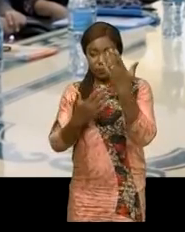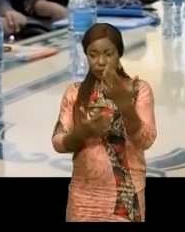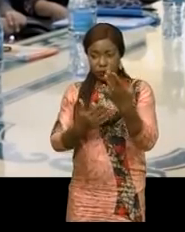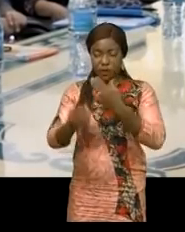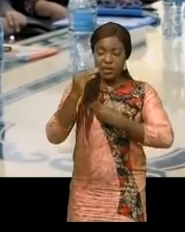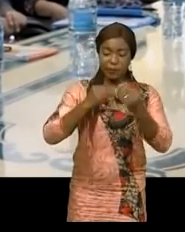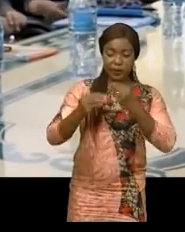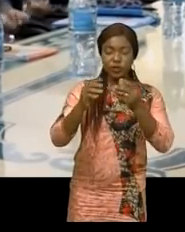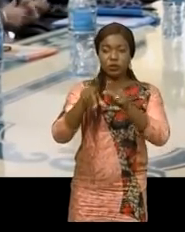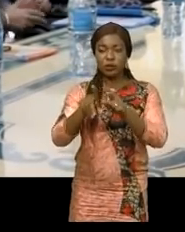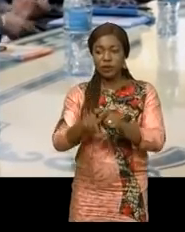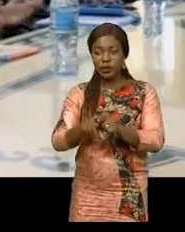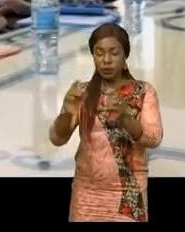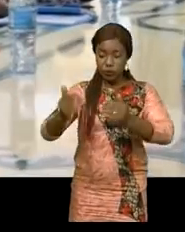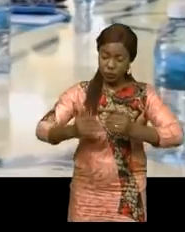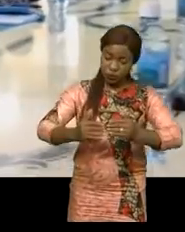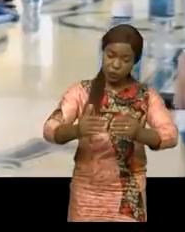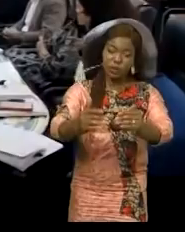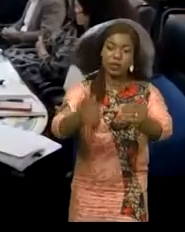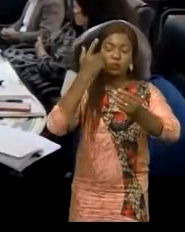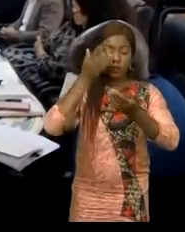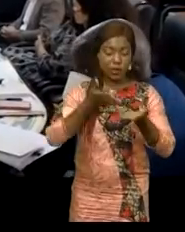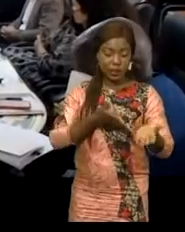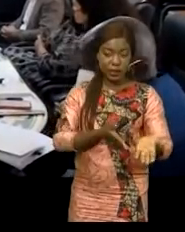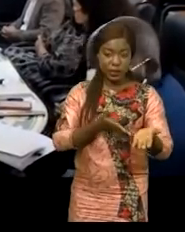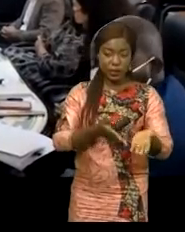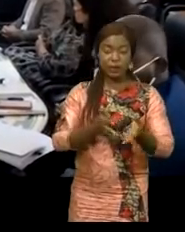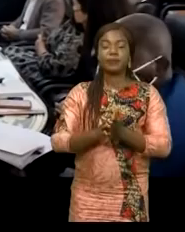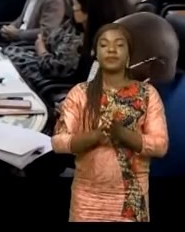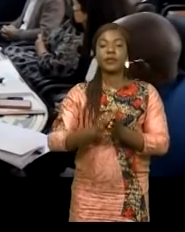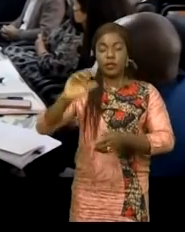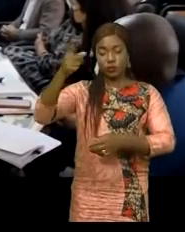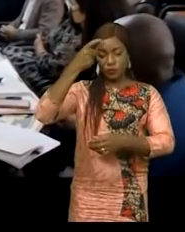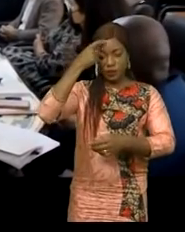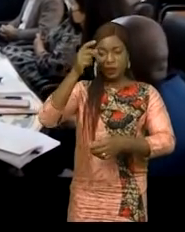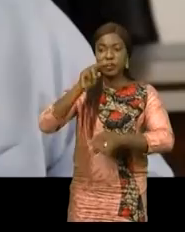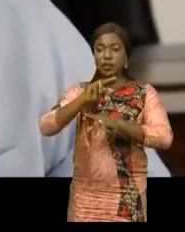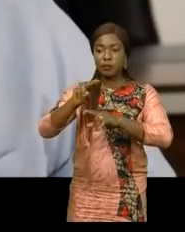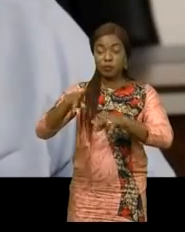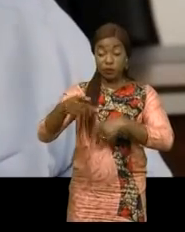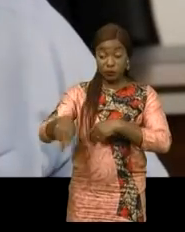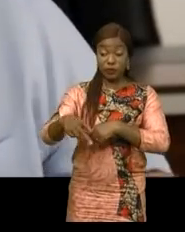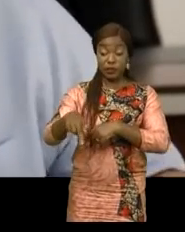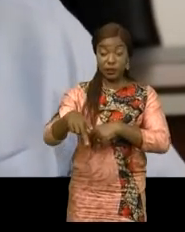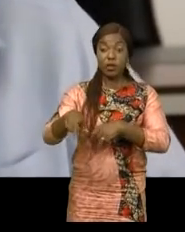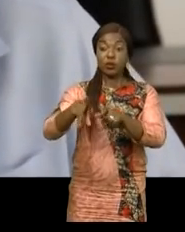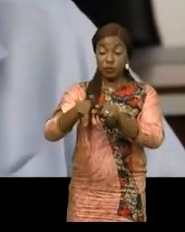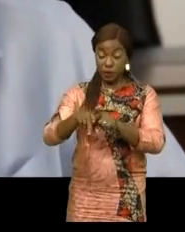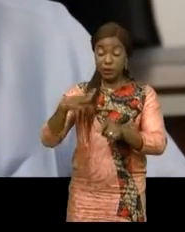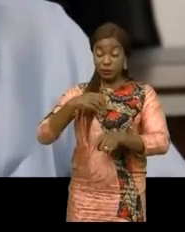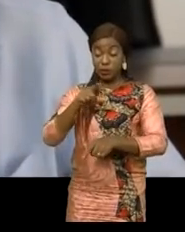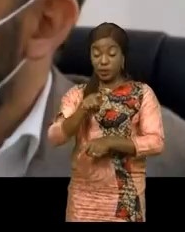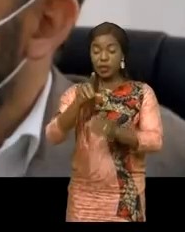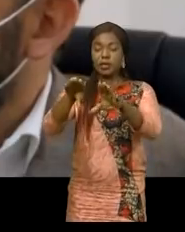appel à la poursuite des opérations humanitaires disons que cet appel du gouverneur de province a été bien accueillie par ses interlocuteurs